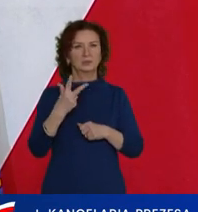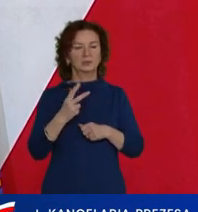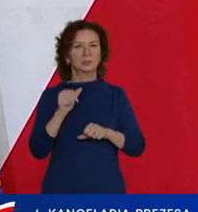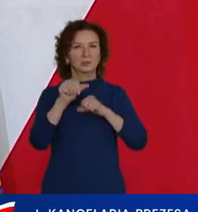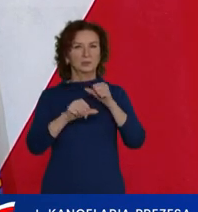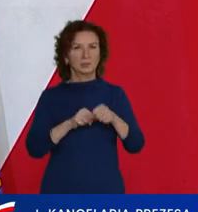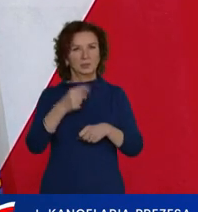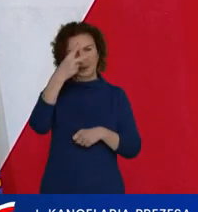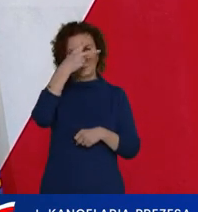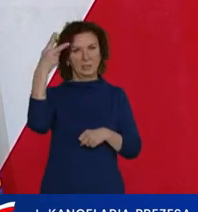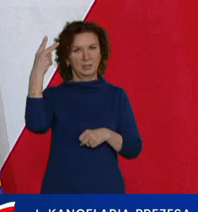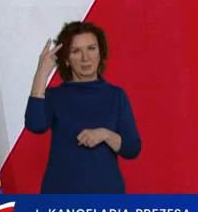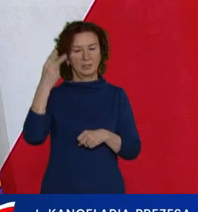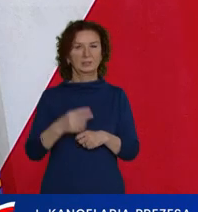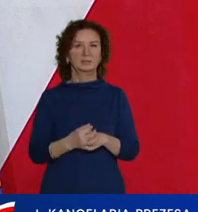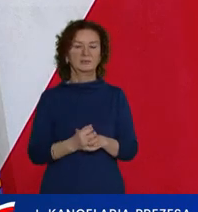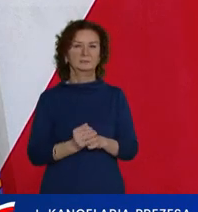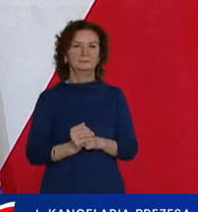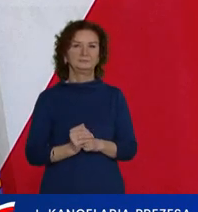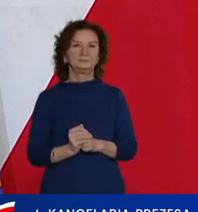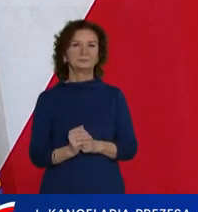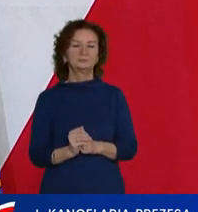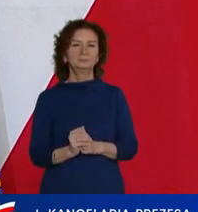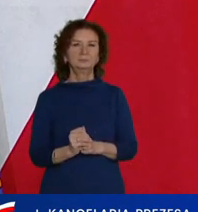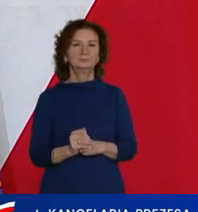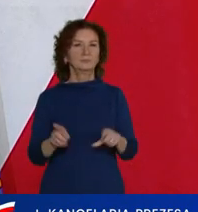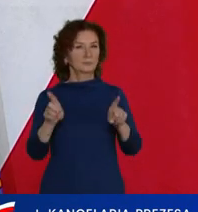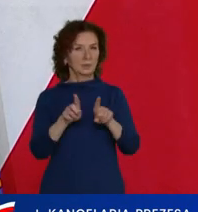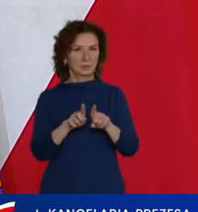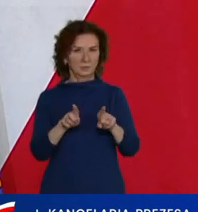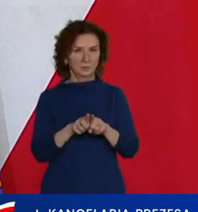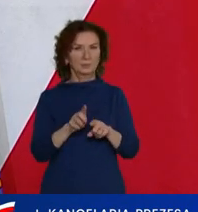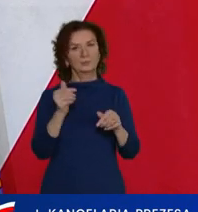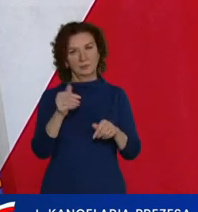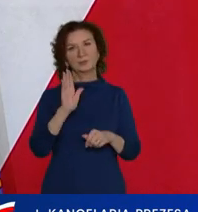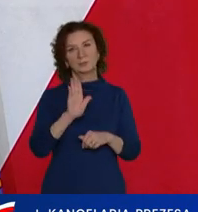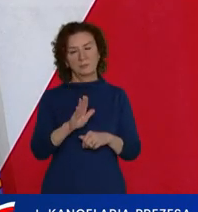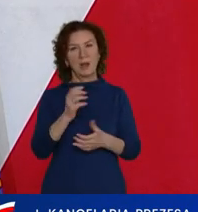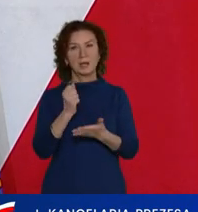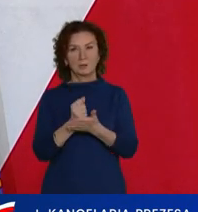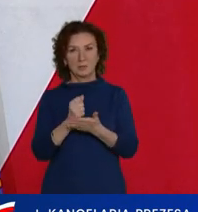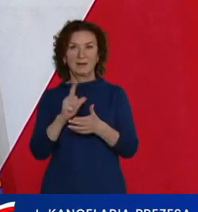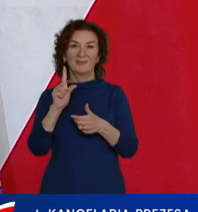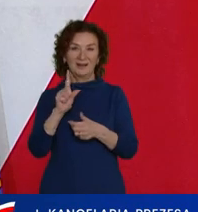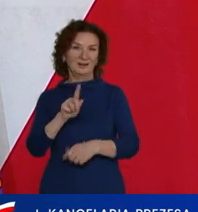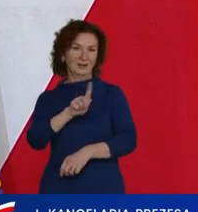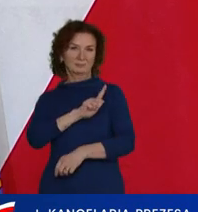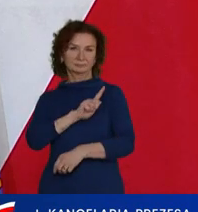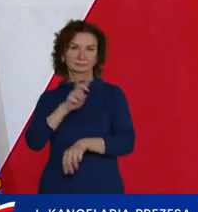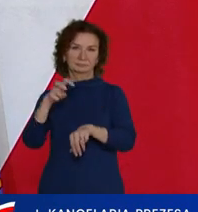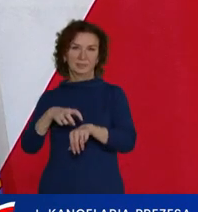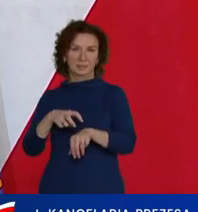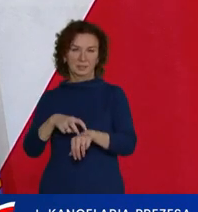roku pielęgniarstwa, tu mówię o studiach pierwszego poziomu, również będą do tego uprawnieni, ale pod nadzorem lekarza.